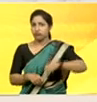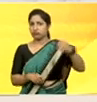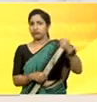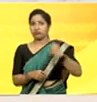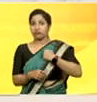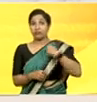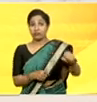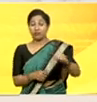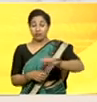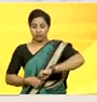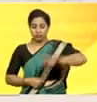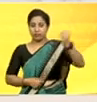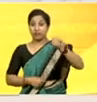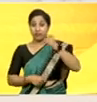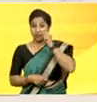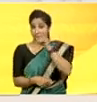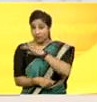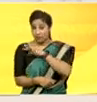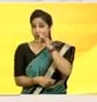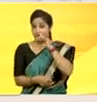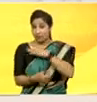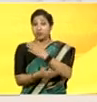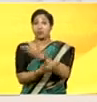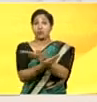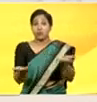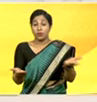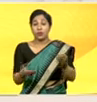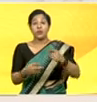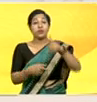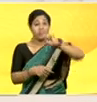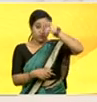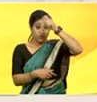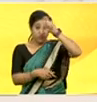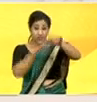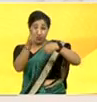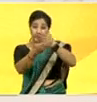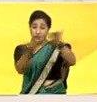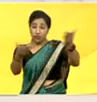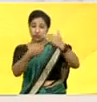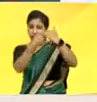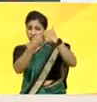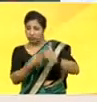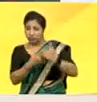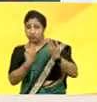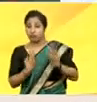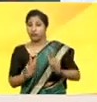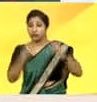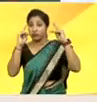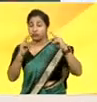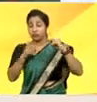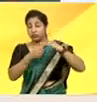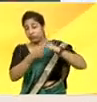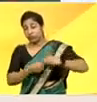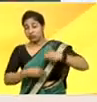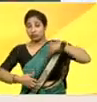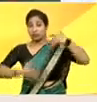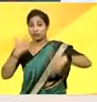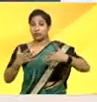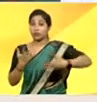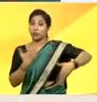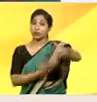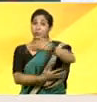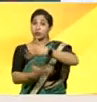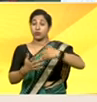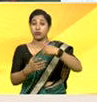हमारे संथाली भाई बहनों पर अंग्रेजों ने बहुत सारे अत्याचार किए थे। उन पर